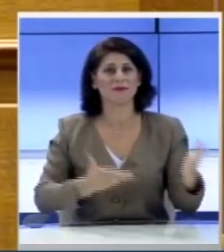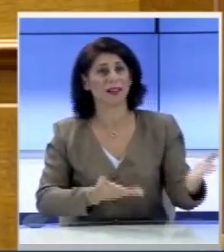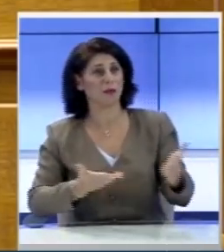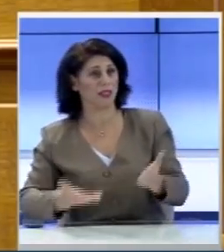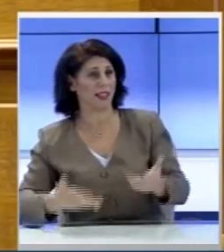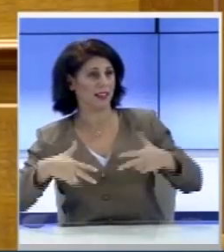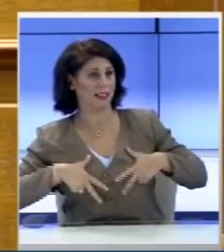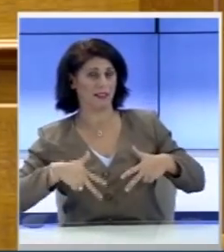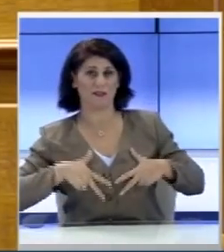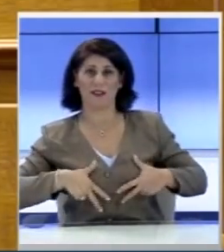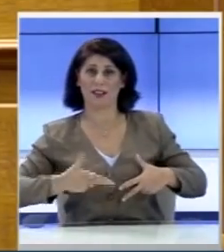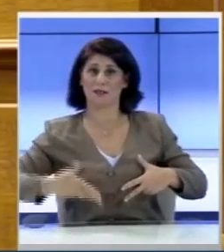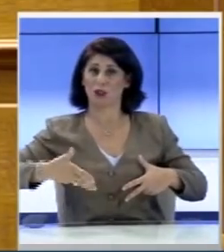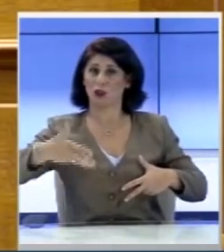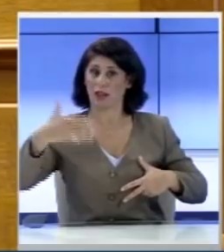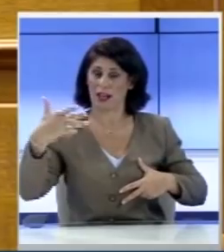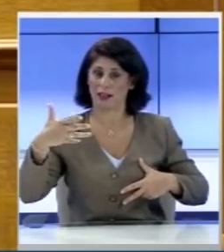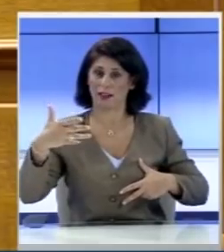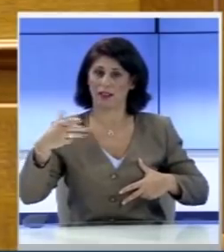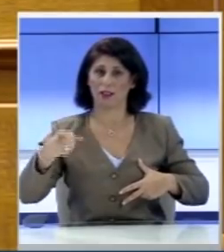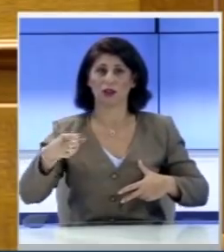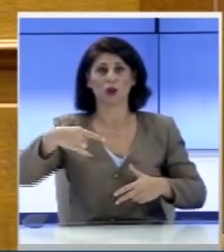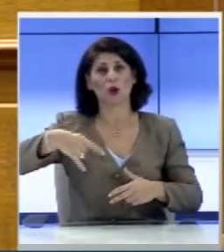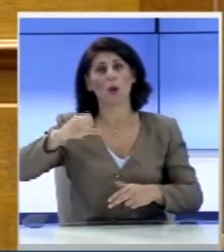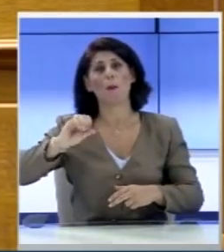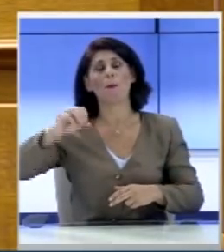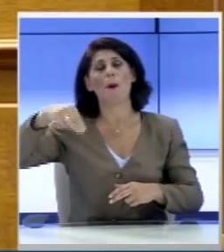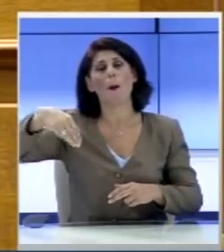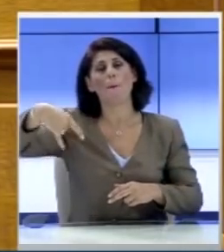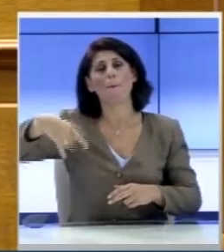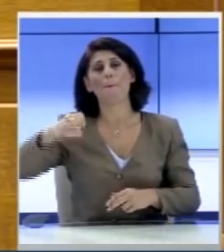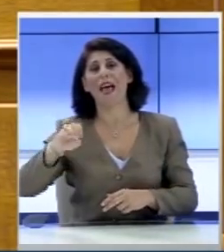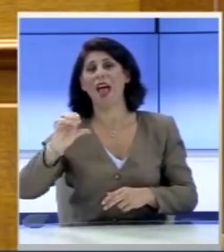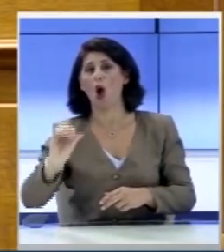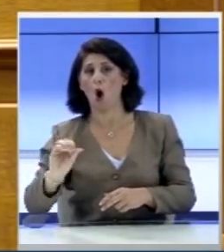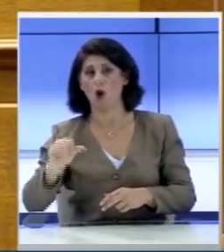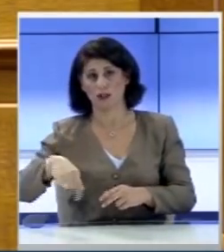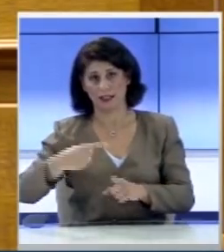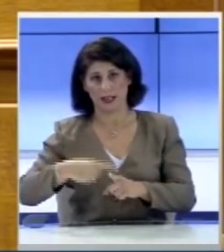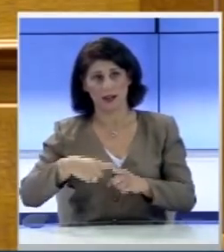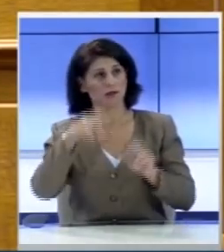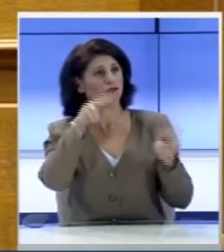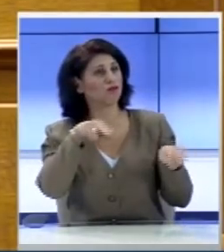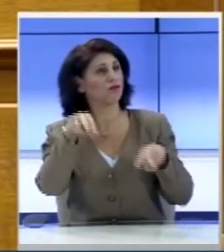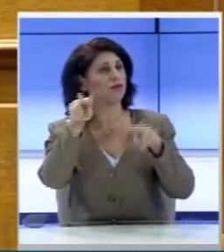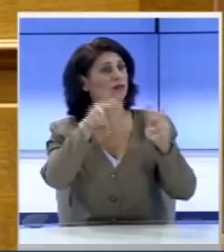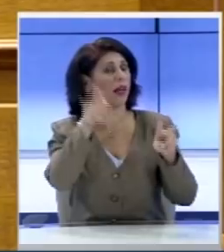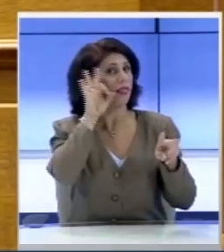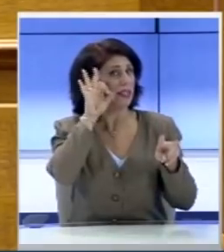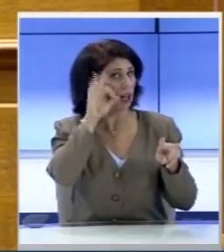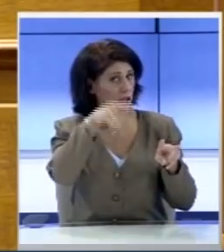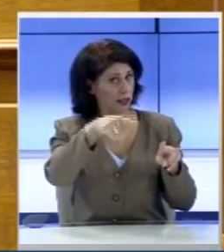η κυβέρνηση του κυρίου Μητσοτάκη τον Πομπέο στην Ελλάδα, ο οποίος επιθεώρησε τη Θεσσαλονίκη,